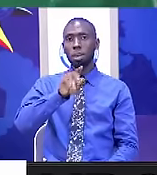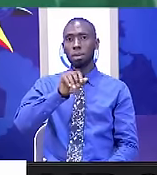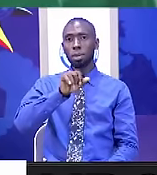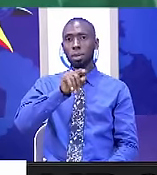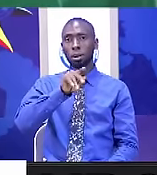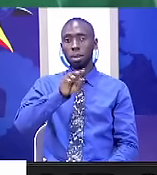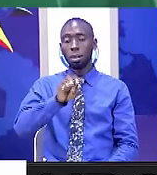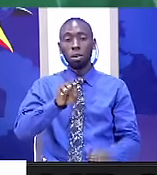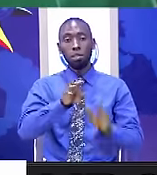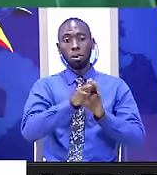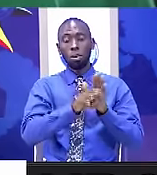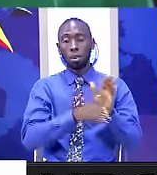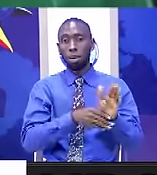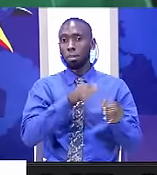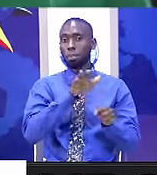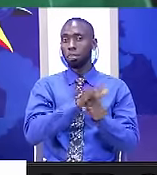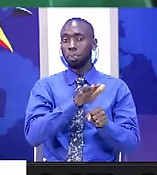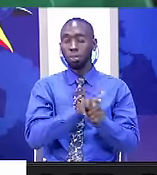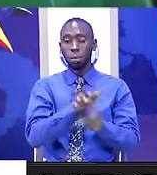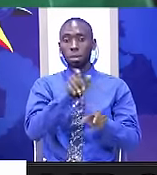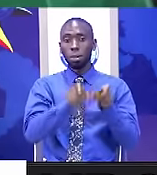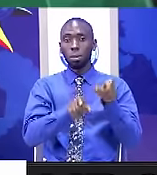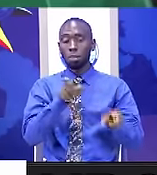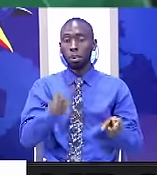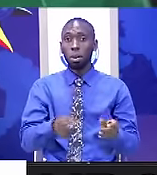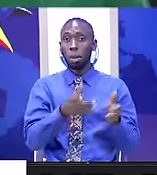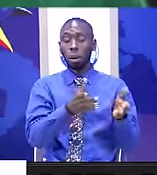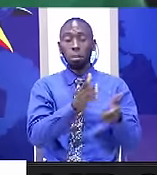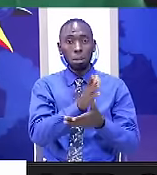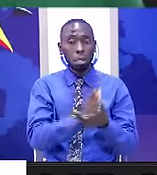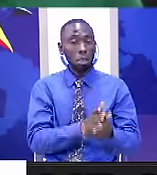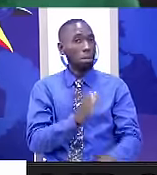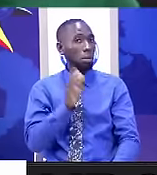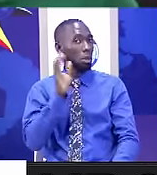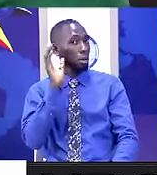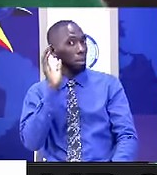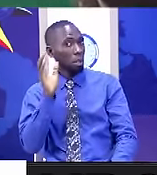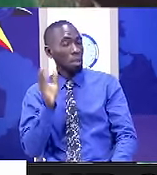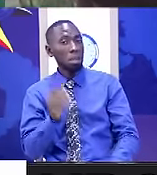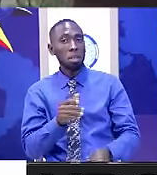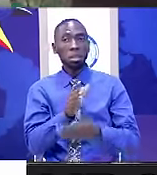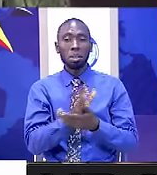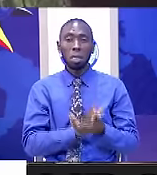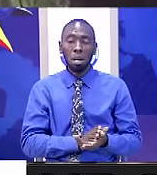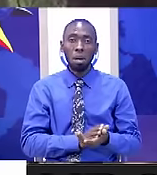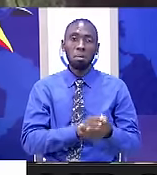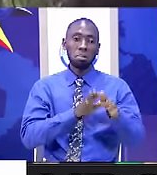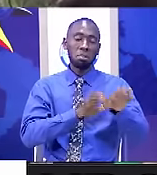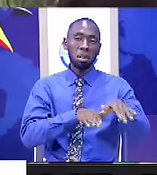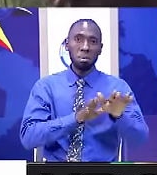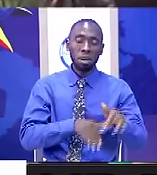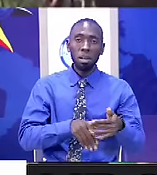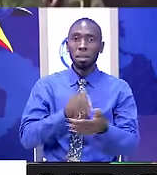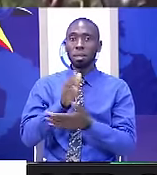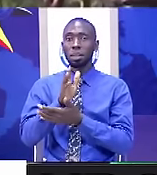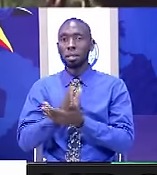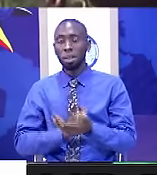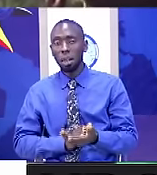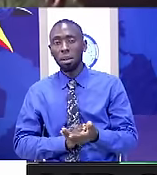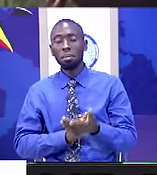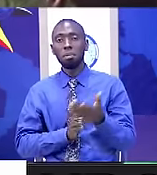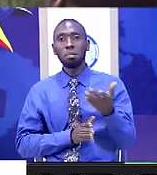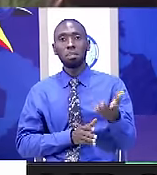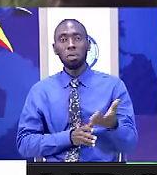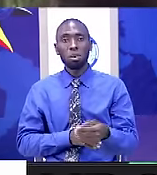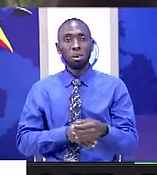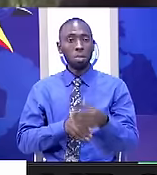amani. Abandi tulibana maulile. Abandi batunga. Abandi bakola holdingi. Abandi